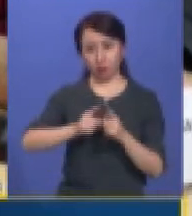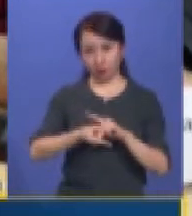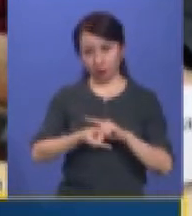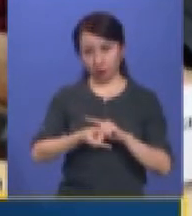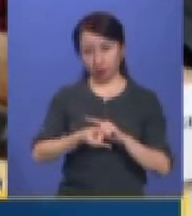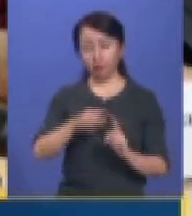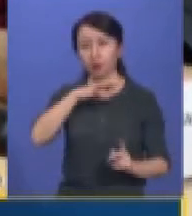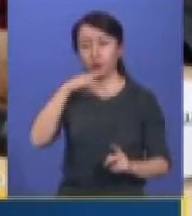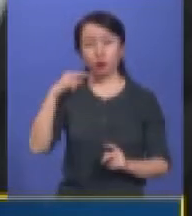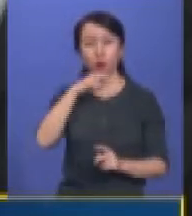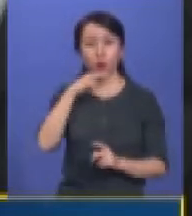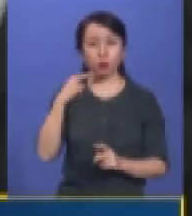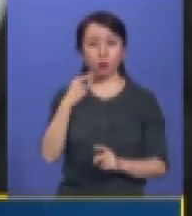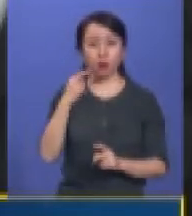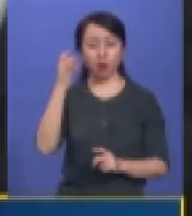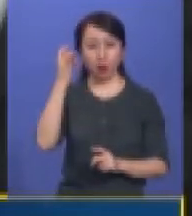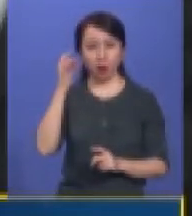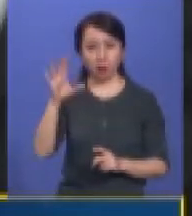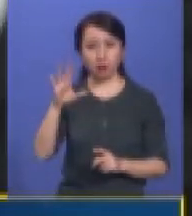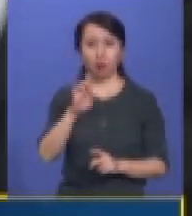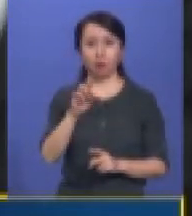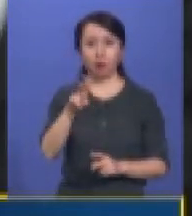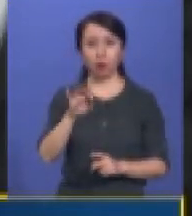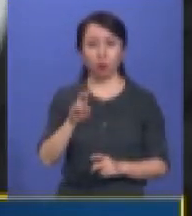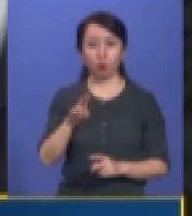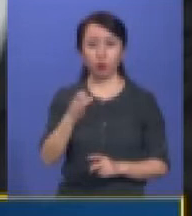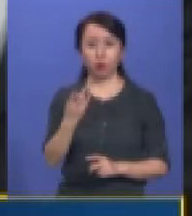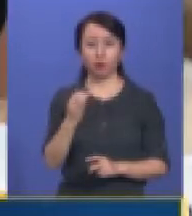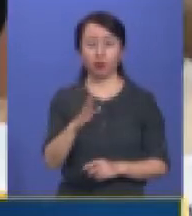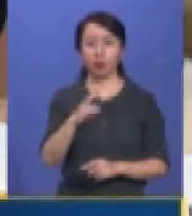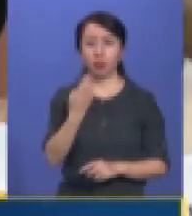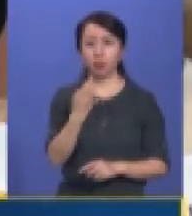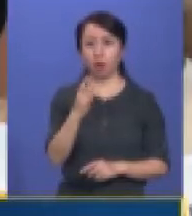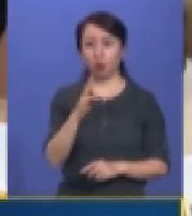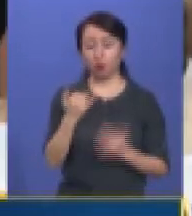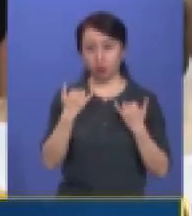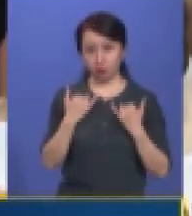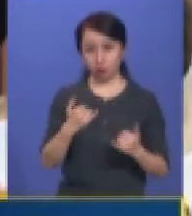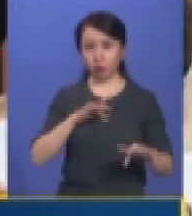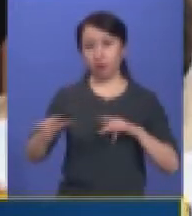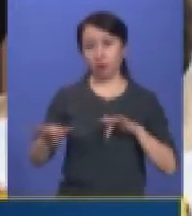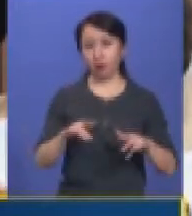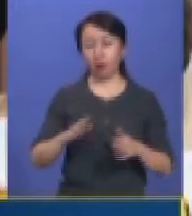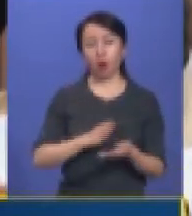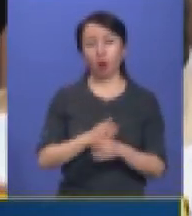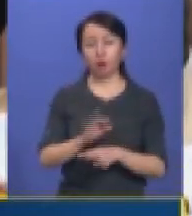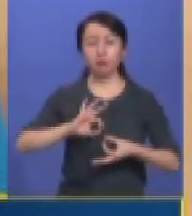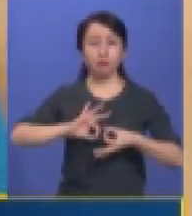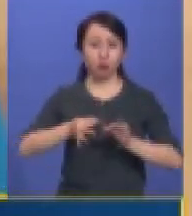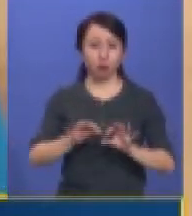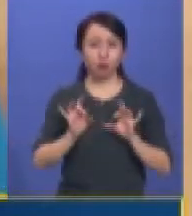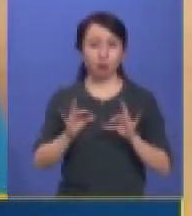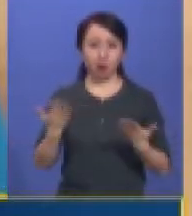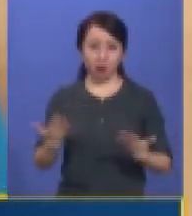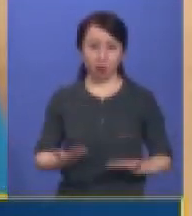произведения многих русских авторов, таких как Александр Блок, Иван Шухов, Владимир Шестеряков. На сегодняшнем мероприятии гости подробно рассказали о